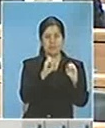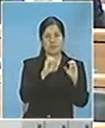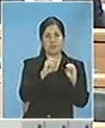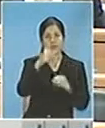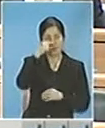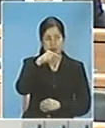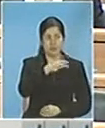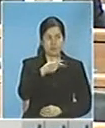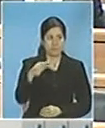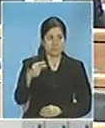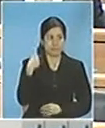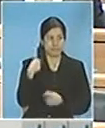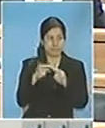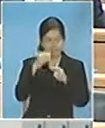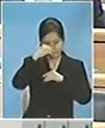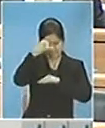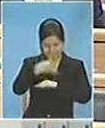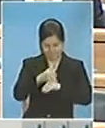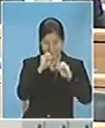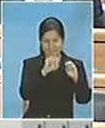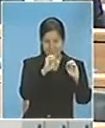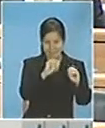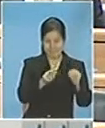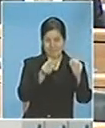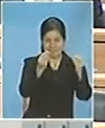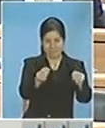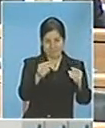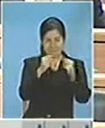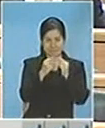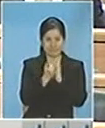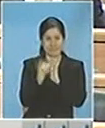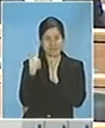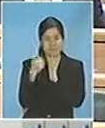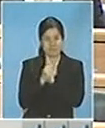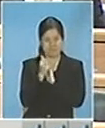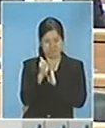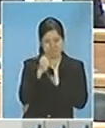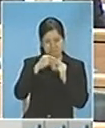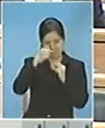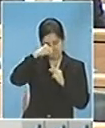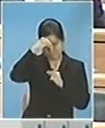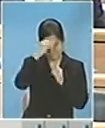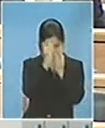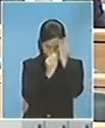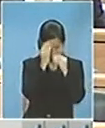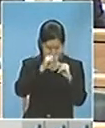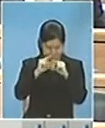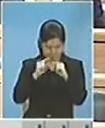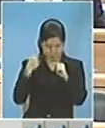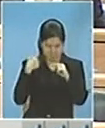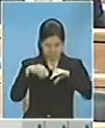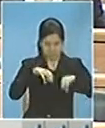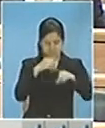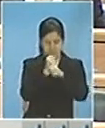เพื่อเป็นครูภาษาไทยที่ดีให้สามารถนำความรู้ที่ได้รับไปใช้ในการปฏิบัติง